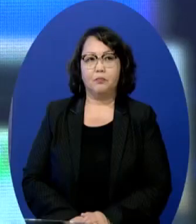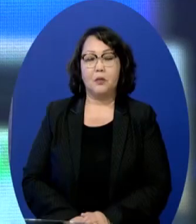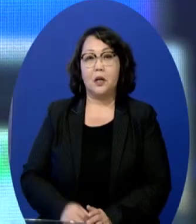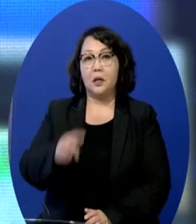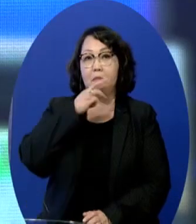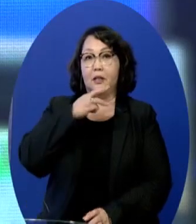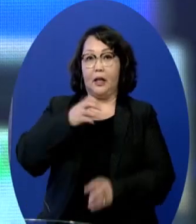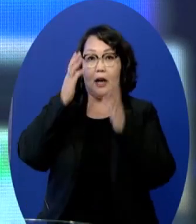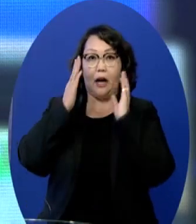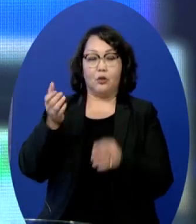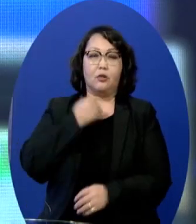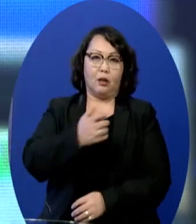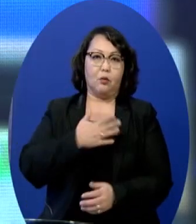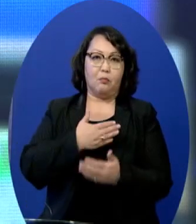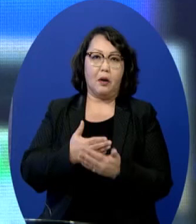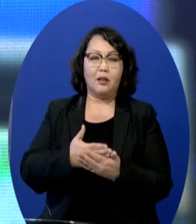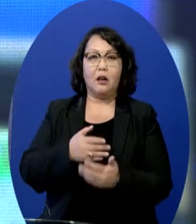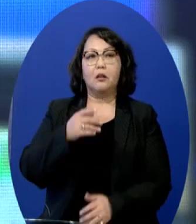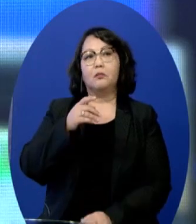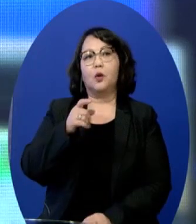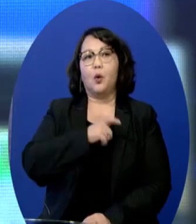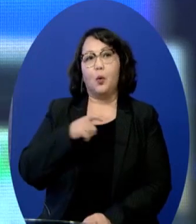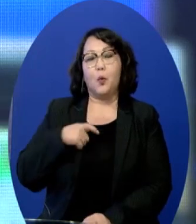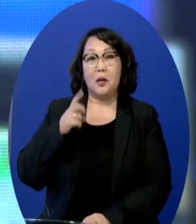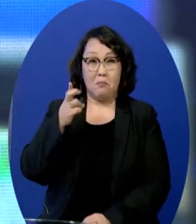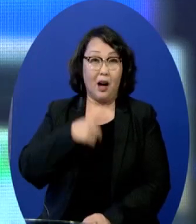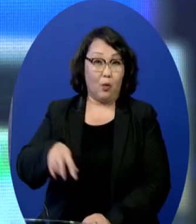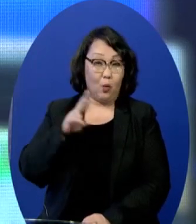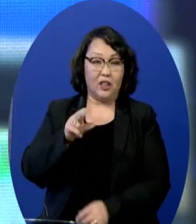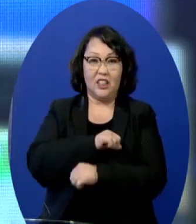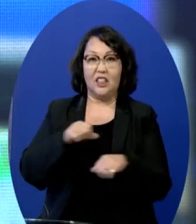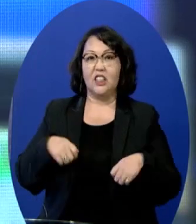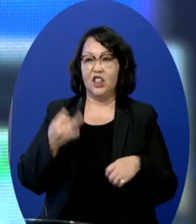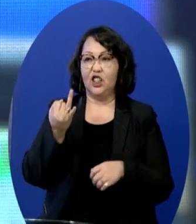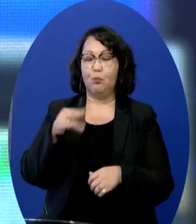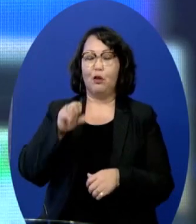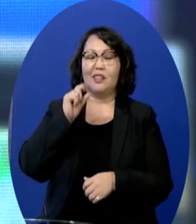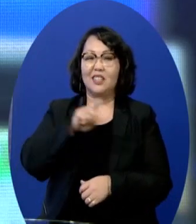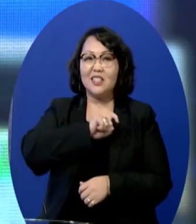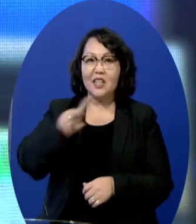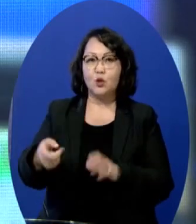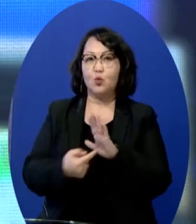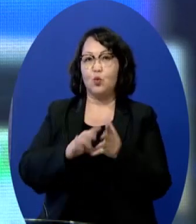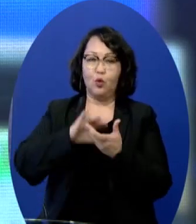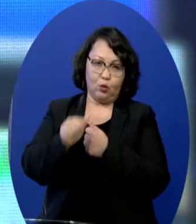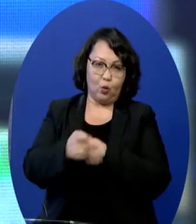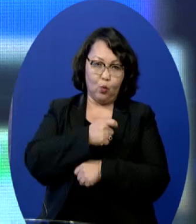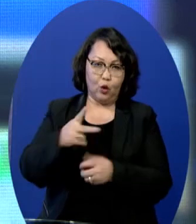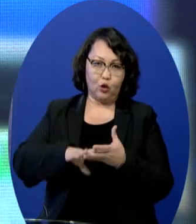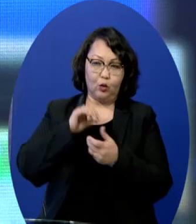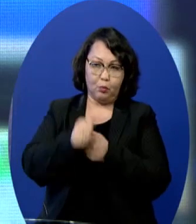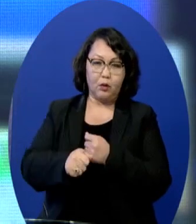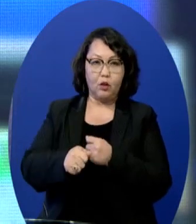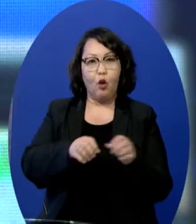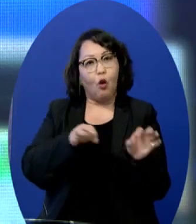Цагийн хөрөлтэй хамтдаа баярлалаа. Арилжааны банкуд иргэдийн ипотекийн зээлийн үндсэн төлбөр болон хүүгийн төлбөрийг хойшлуулах хүсэлтийг хүлээн авч